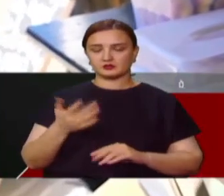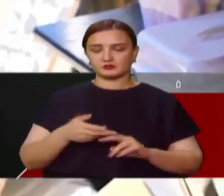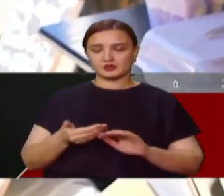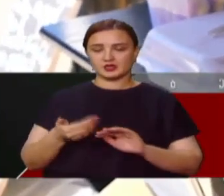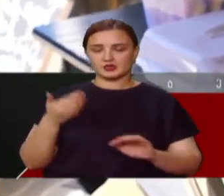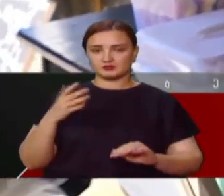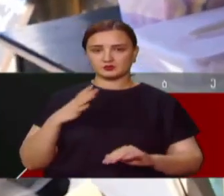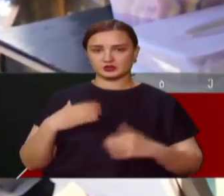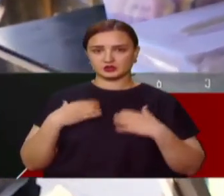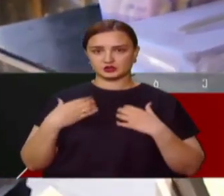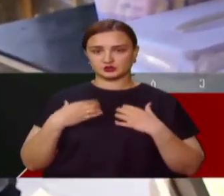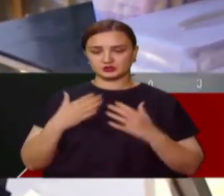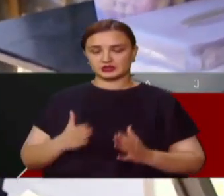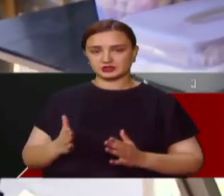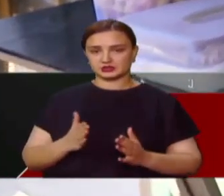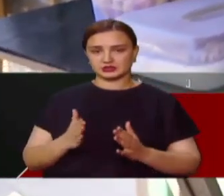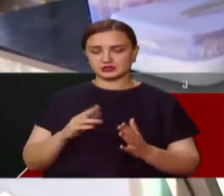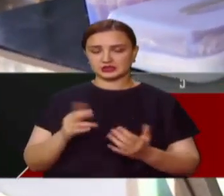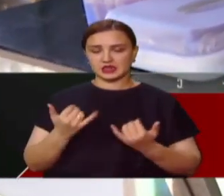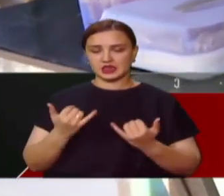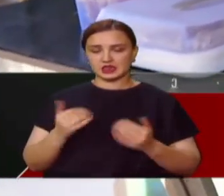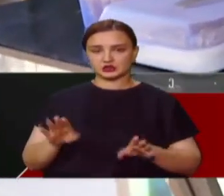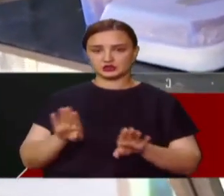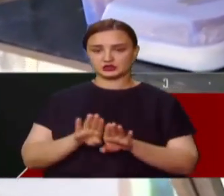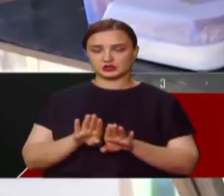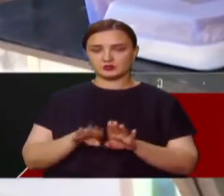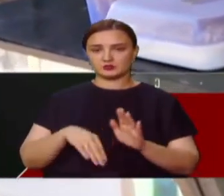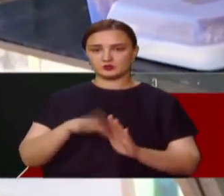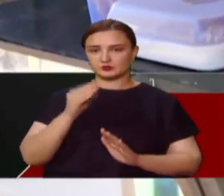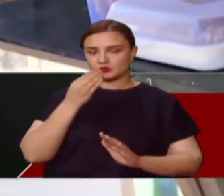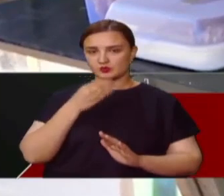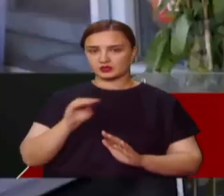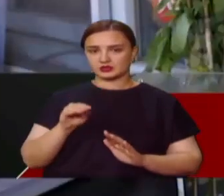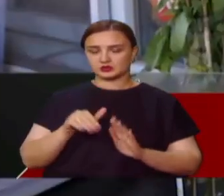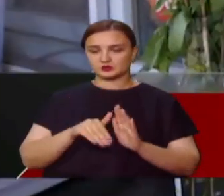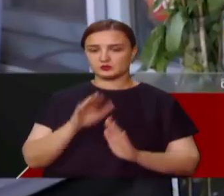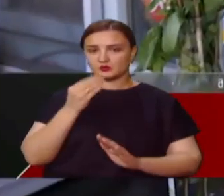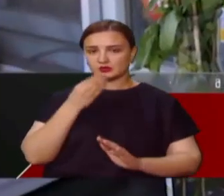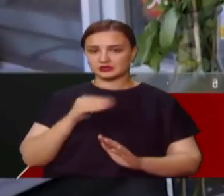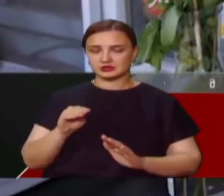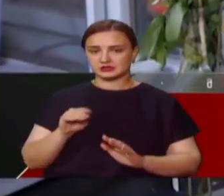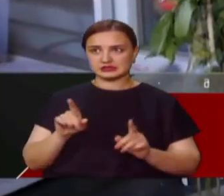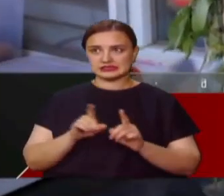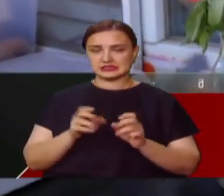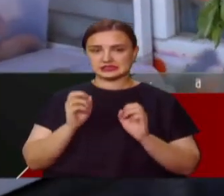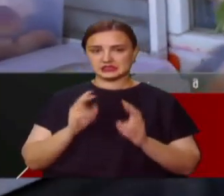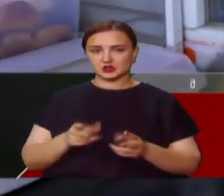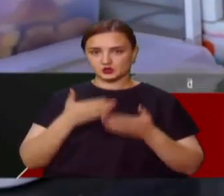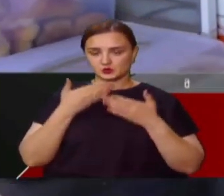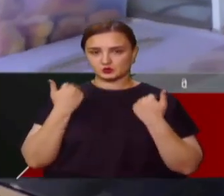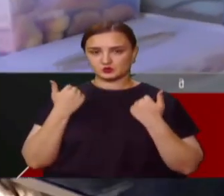აქამდე ეშინოდათ, როგორც გითხარით, გზის და ეხა შედარებით უფრო უკეთესია, უფრო არა, ბევრად უკეთესია. ისედაც არ არის ესეთი საშიში, როგორც